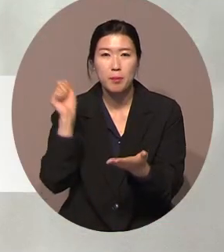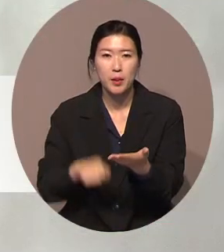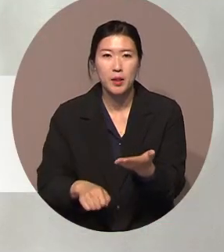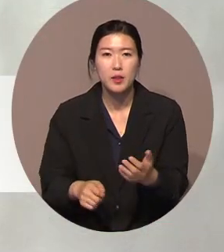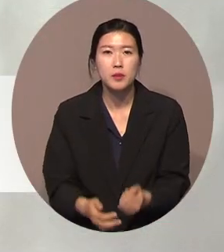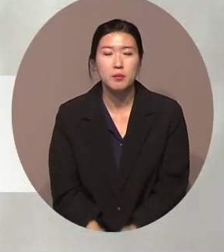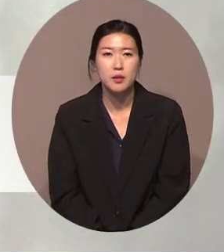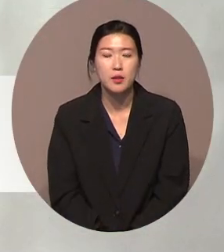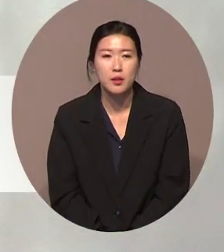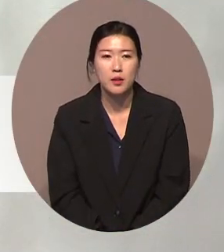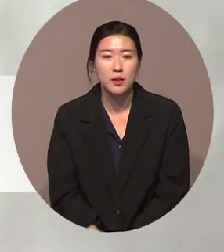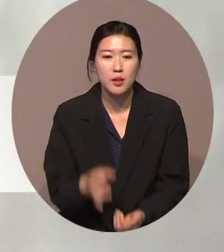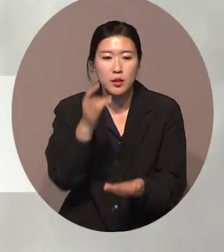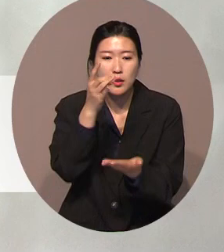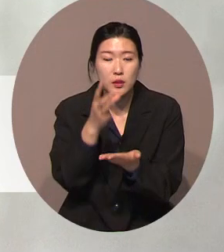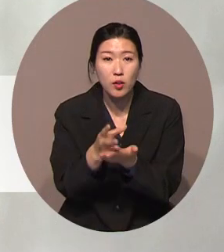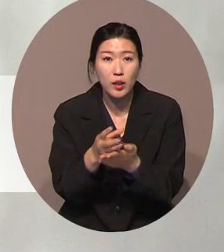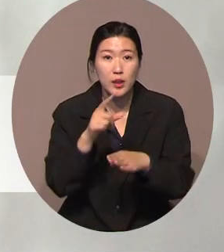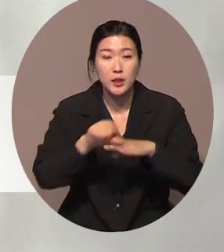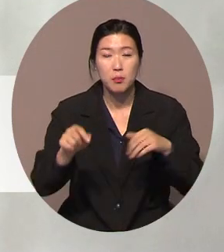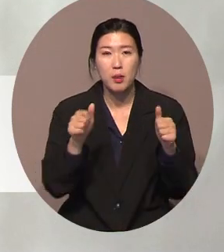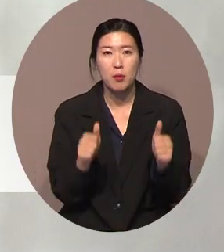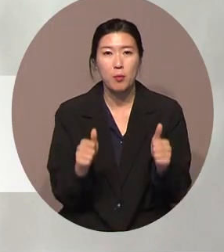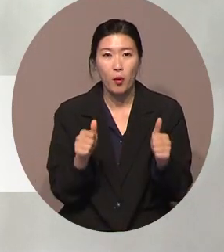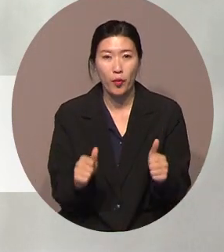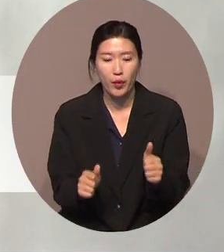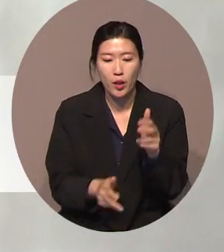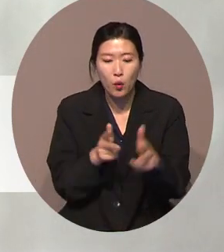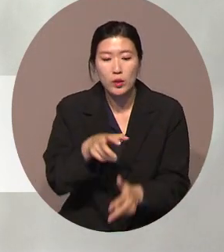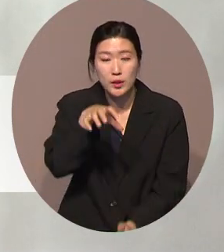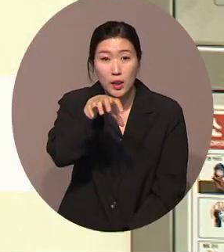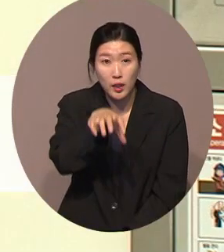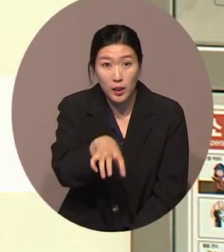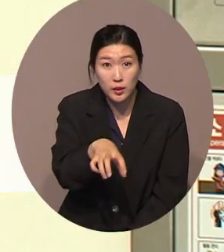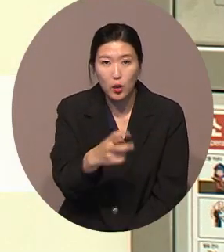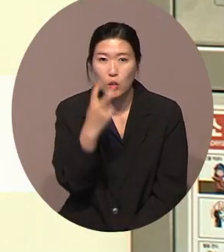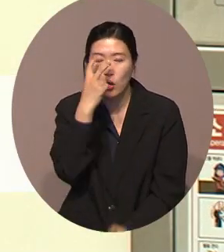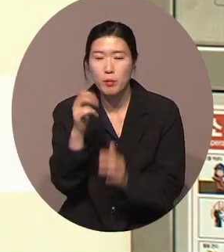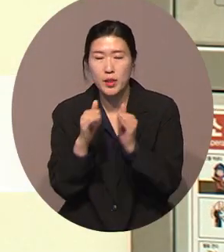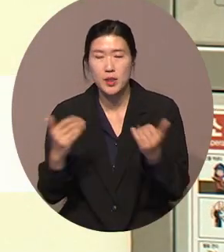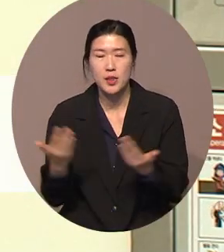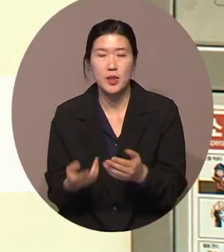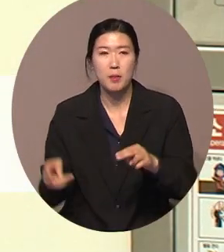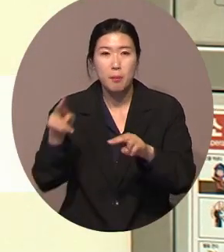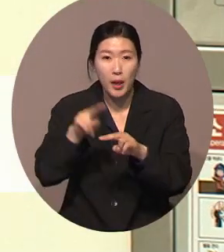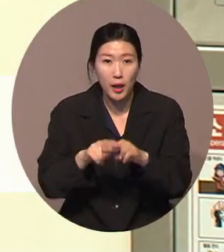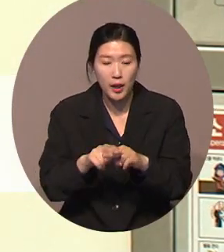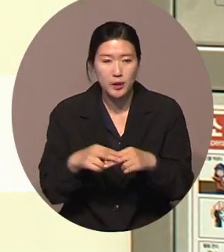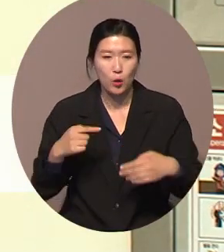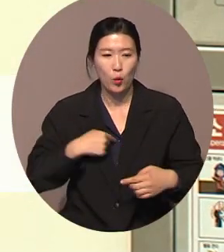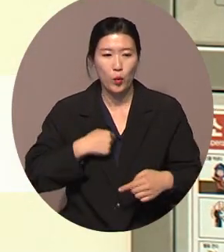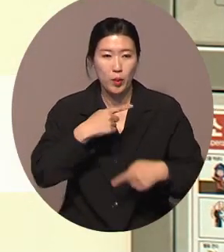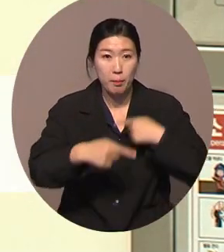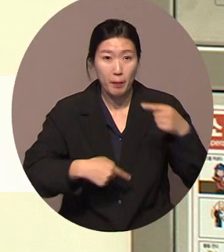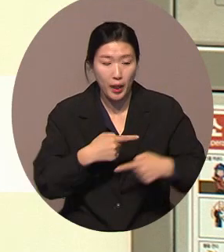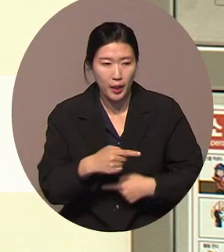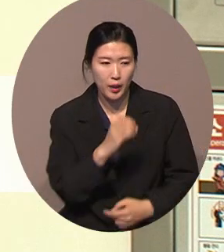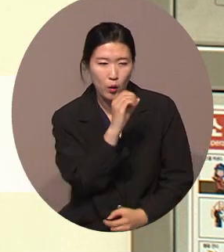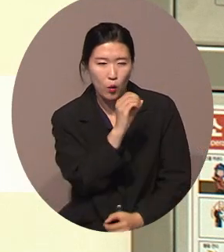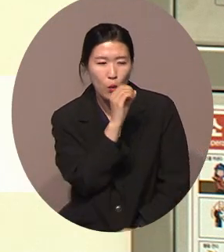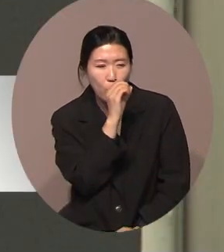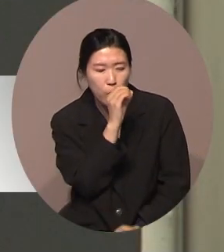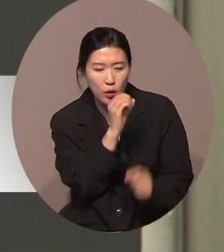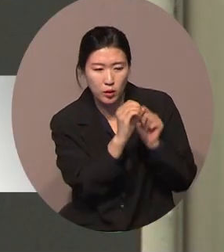선고됐습니다 대전지법 천안지원은 천안의 한 공장에서 경비원으로 일하면서 리실 신발장에 구멍이난